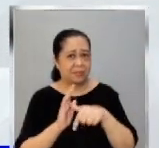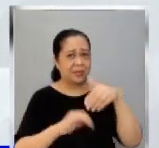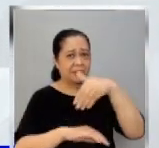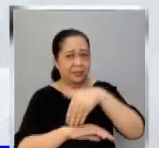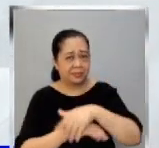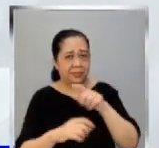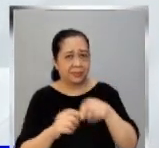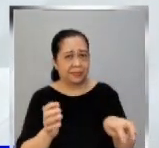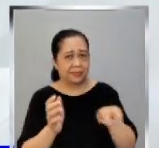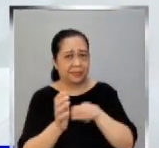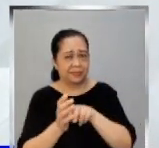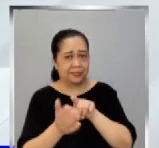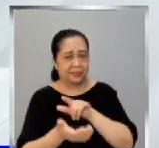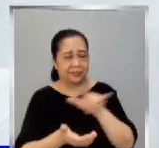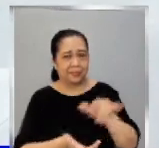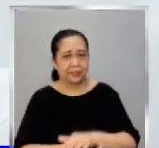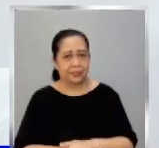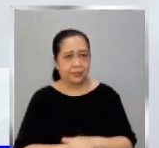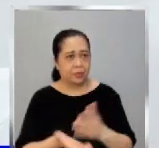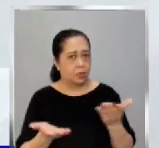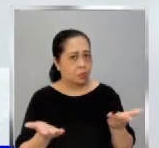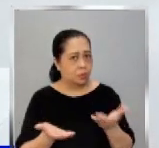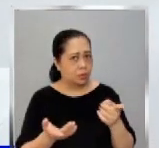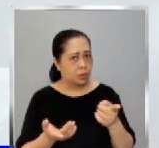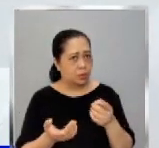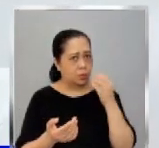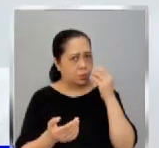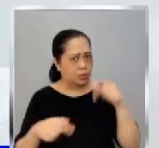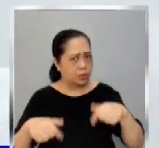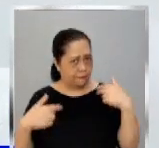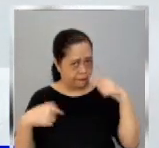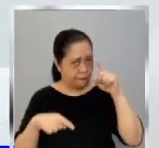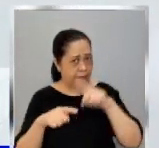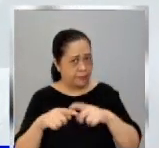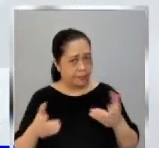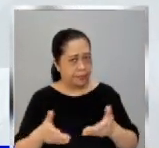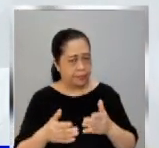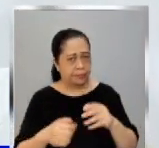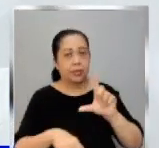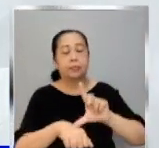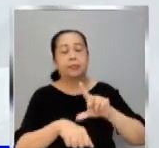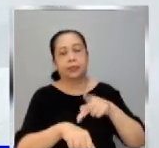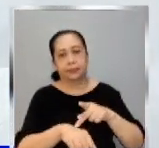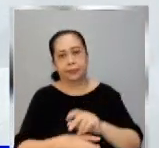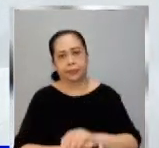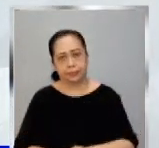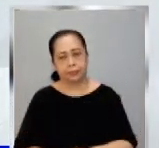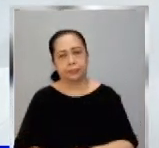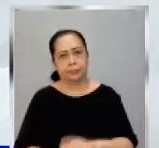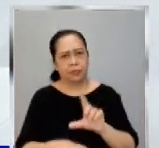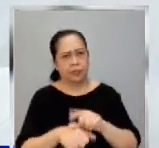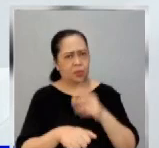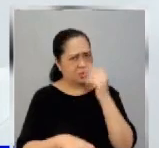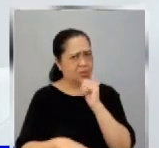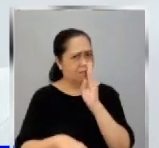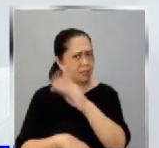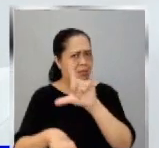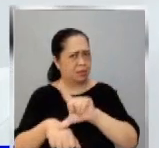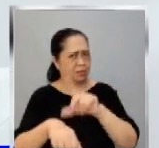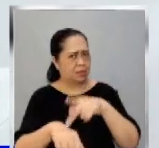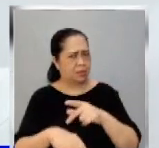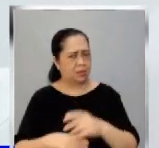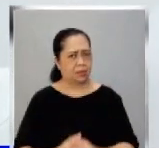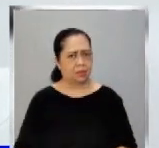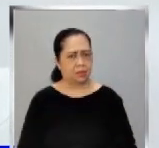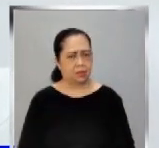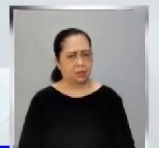makakasakay. Saan ka umuwi dito? Las Piñas. Ah, Las Piñas. Ba't hindi ka na lang bumalik muna doon? Mula